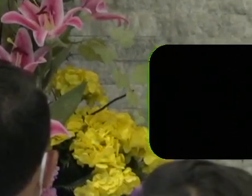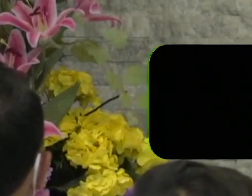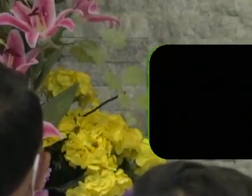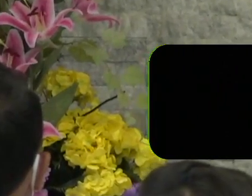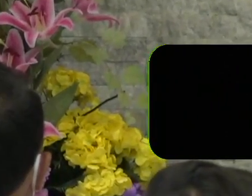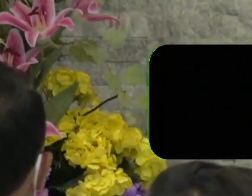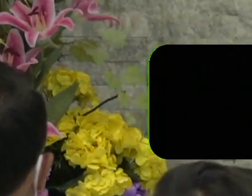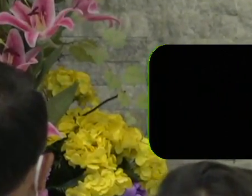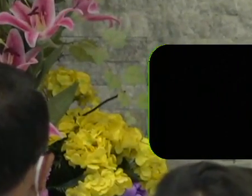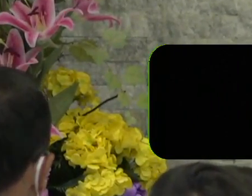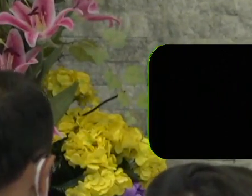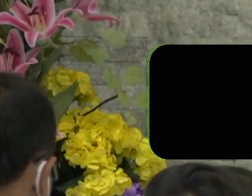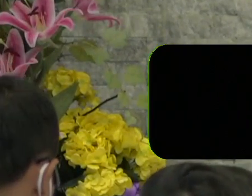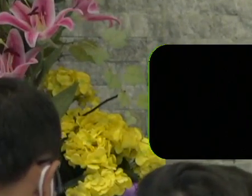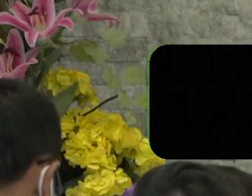Allahmu